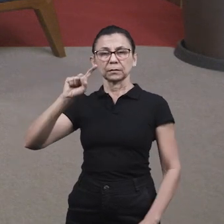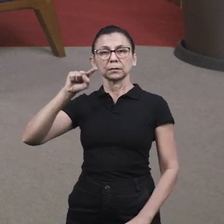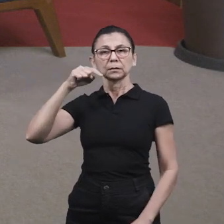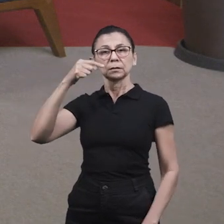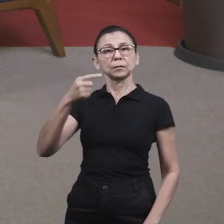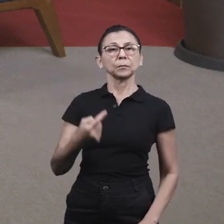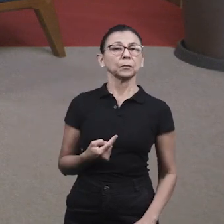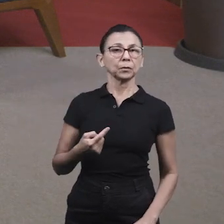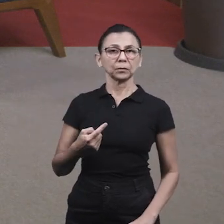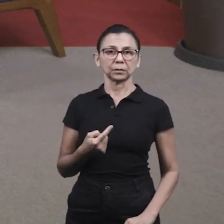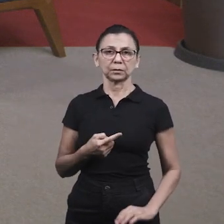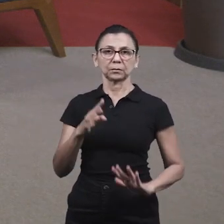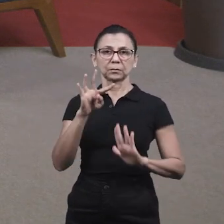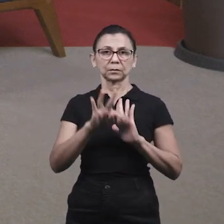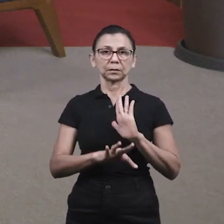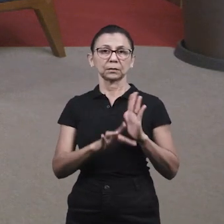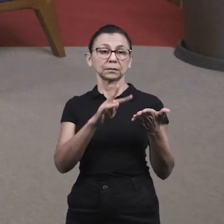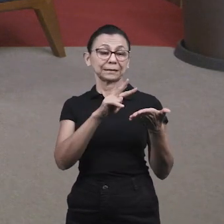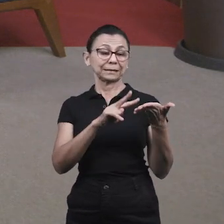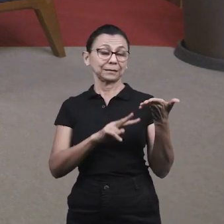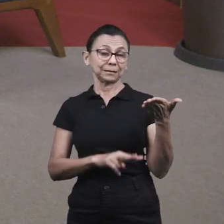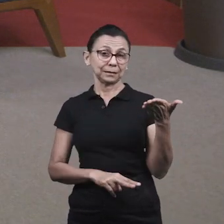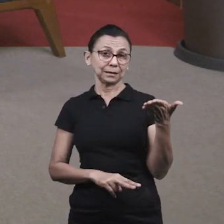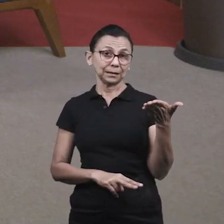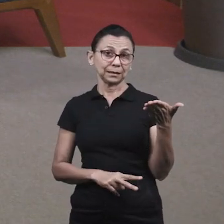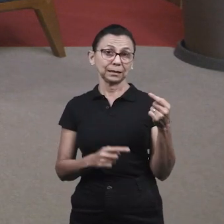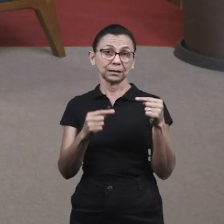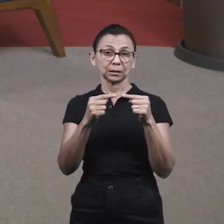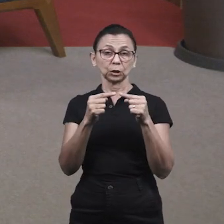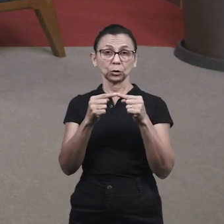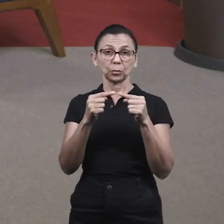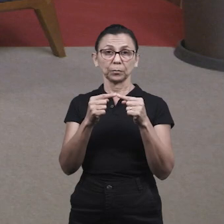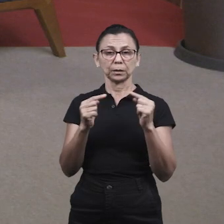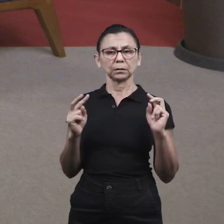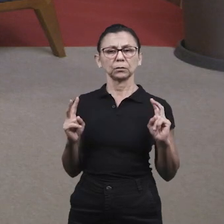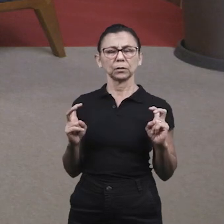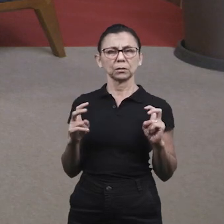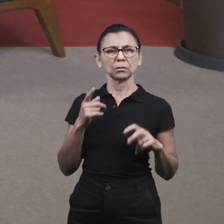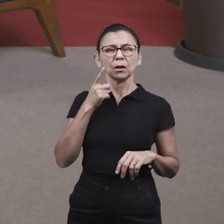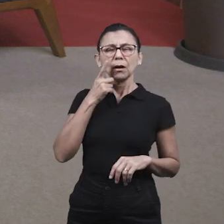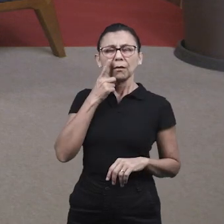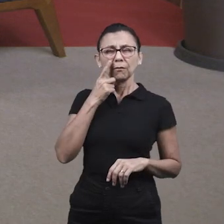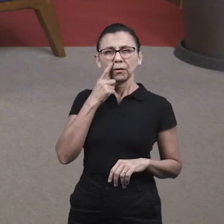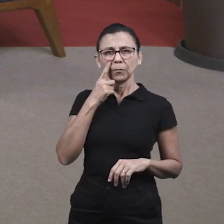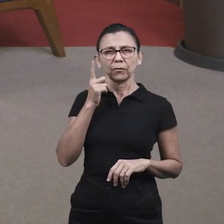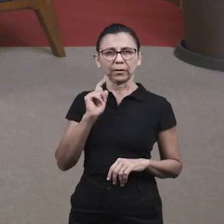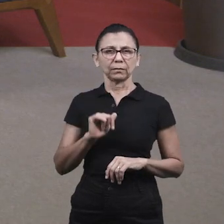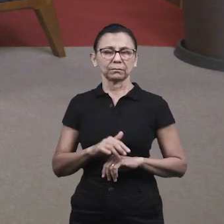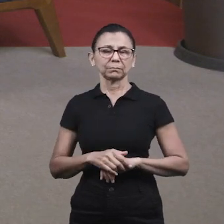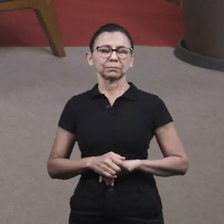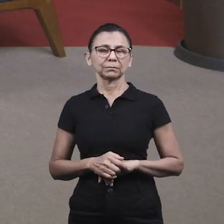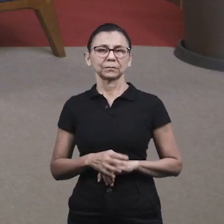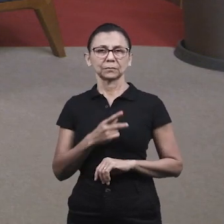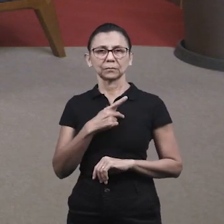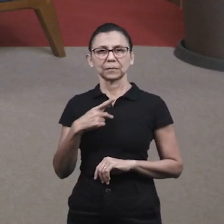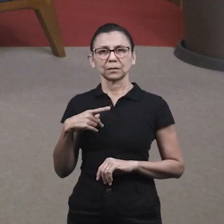Moore, gouverneur Valadares, qui va nous apporter une information, il va parler sur l'épée. Donc, après qu'il aura